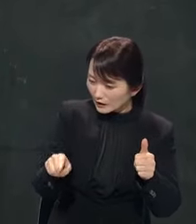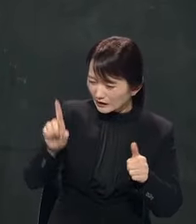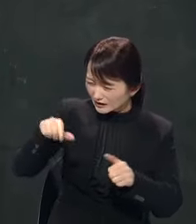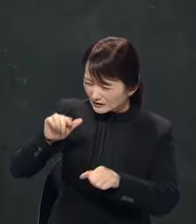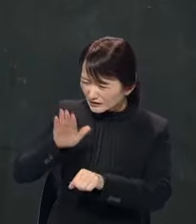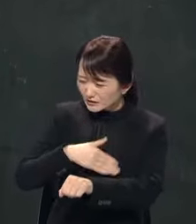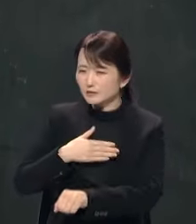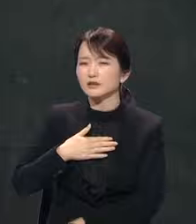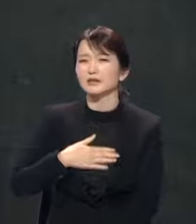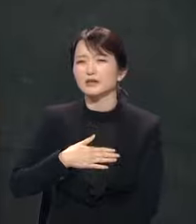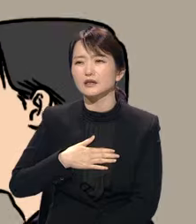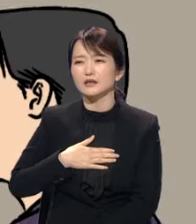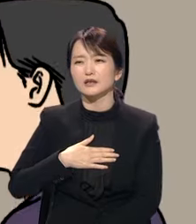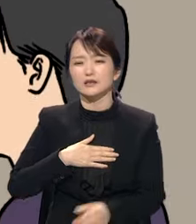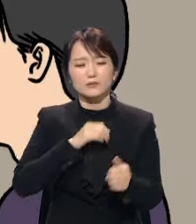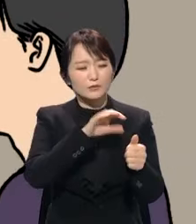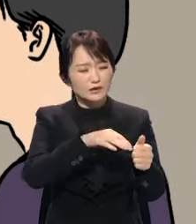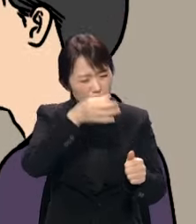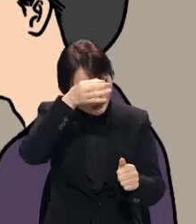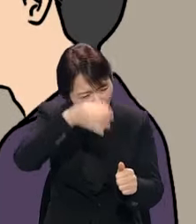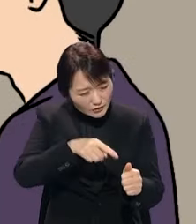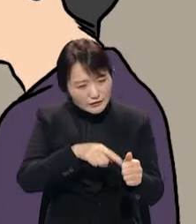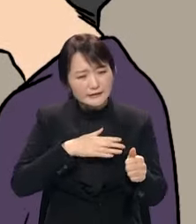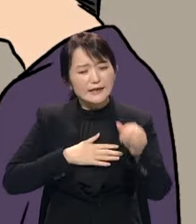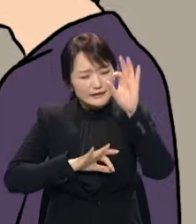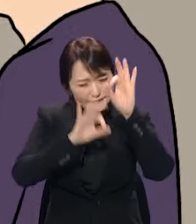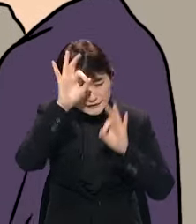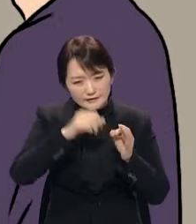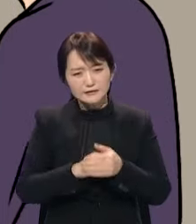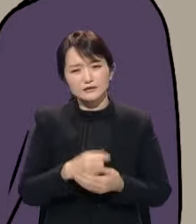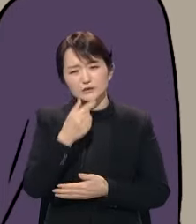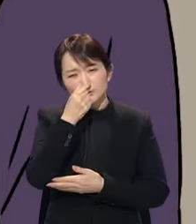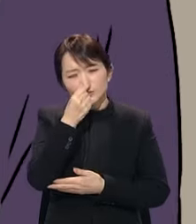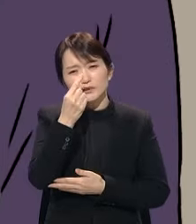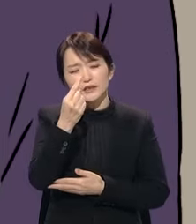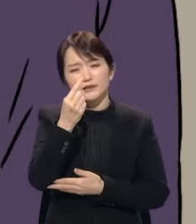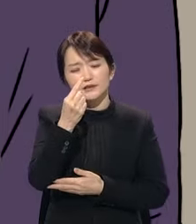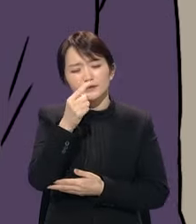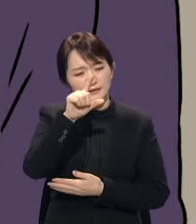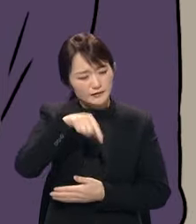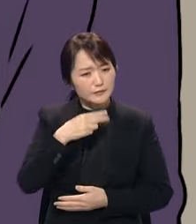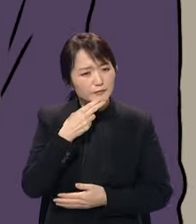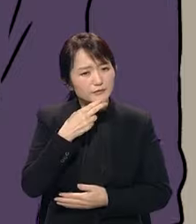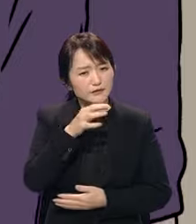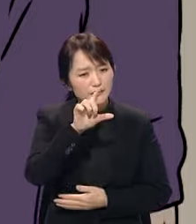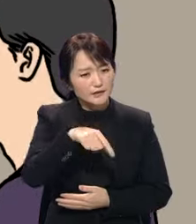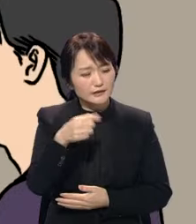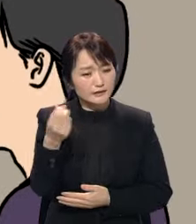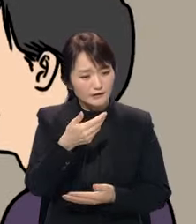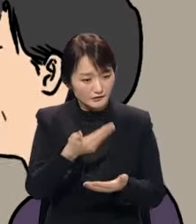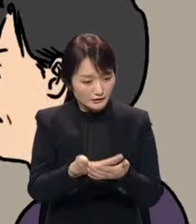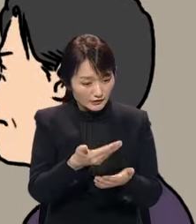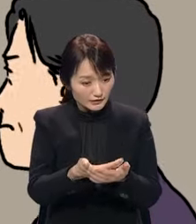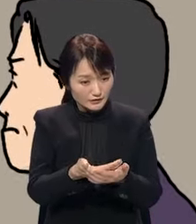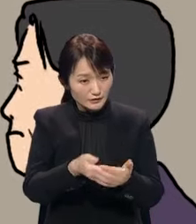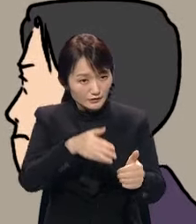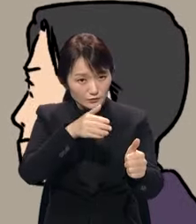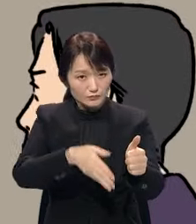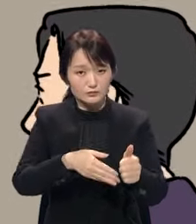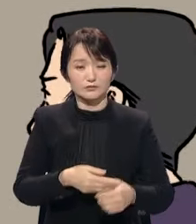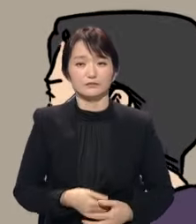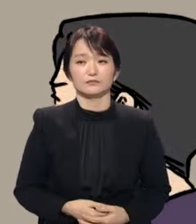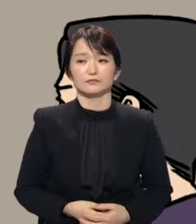이걸 깨닫고 손님에게 너무 죄송한데 제가 실수로 소주 한 병값 계산을 안 했다. 카드를 좀 다시 주실 수 있냐? 이렇게 요청을